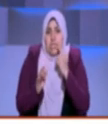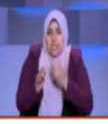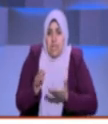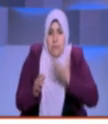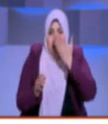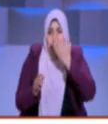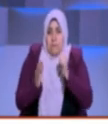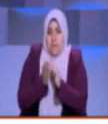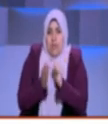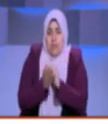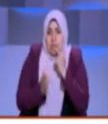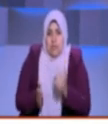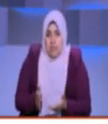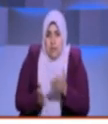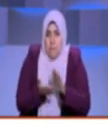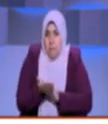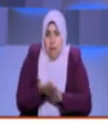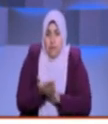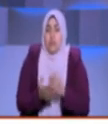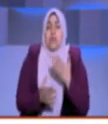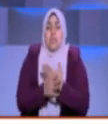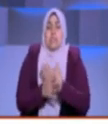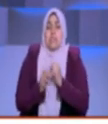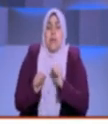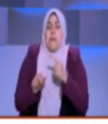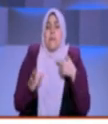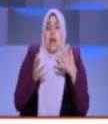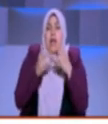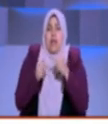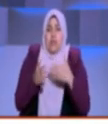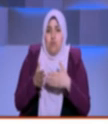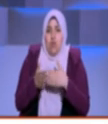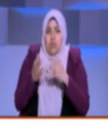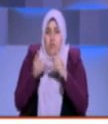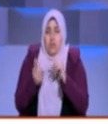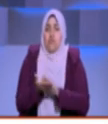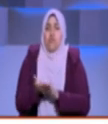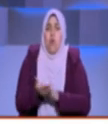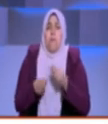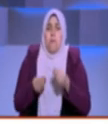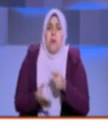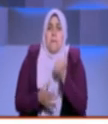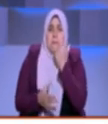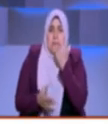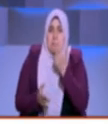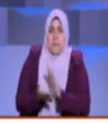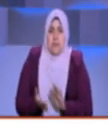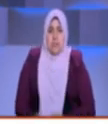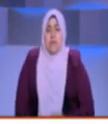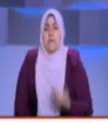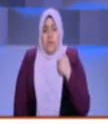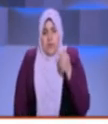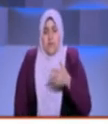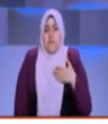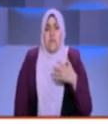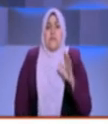يعني أعداد الوفيات، مما سيحبط الكثير من الفرنسيين، وبصفة خاصة أن هناك إهمال شيئا ما